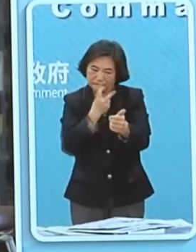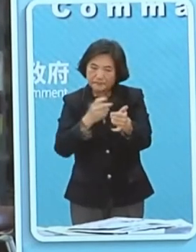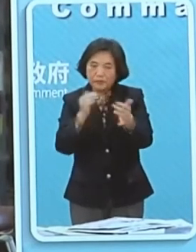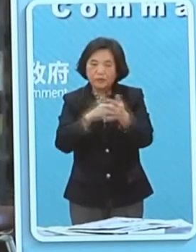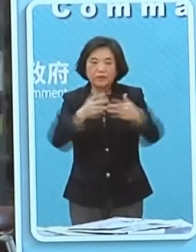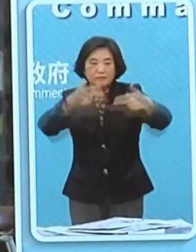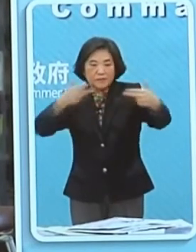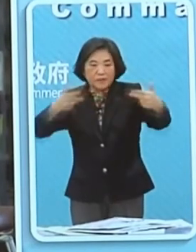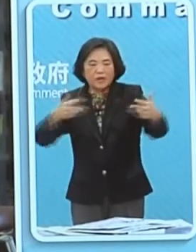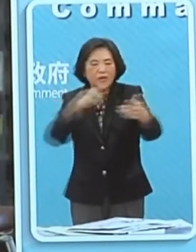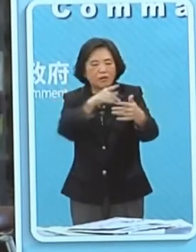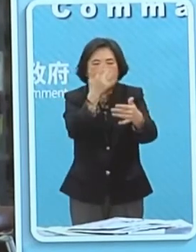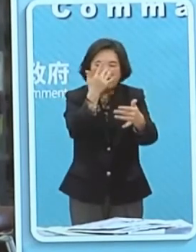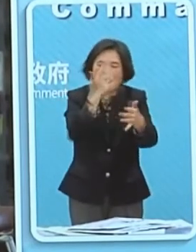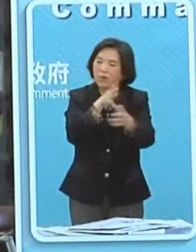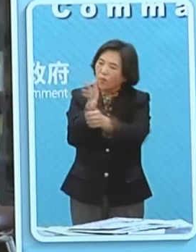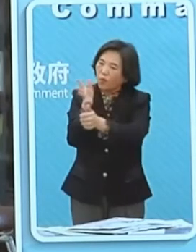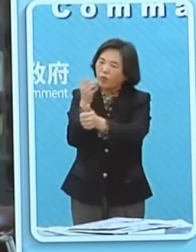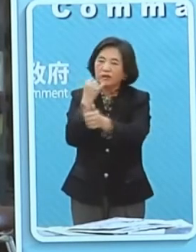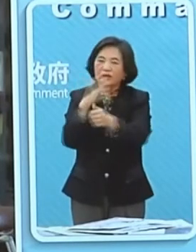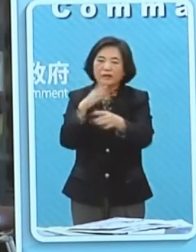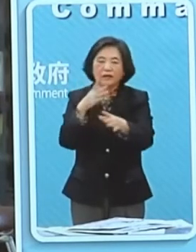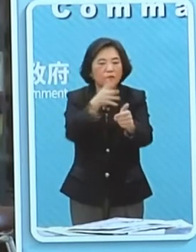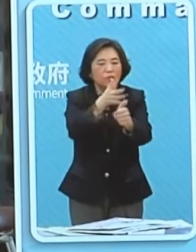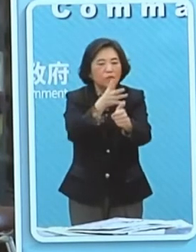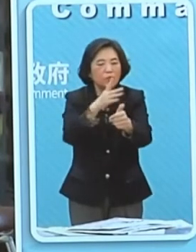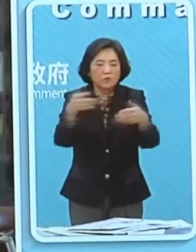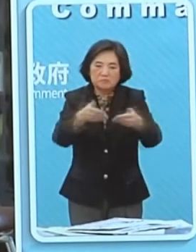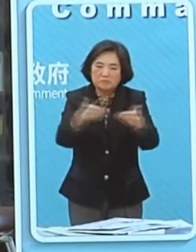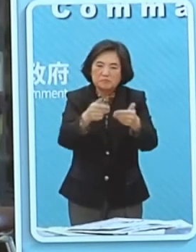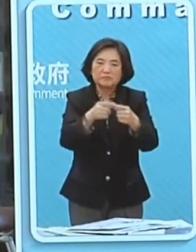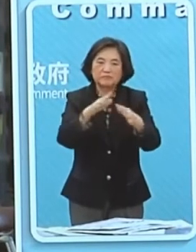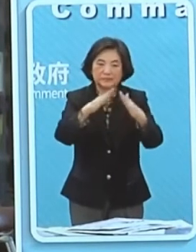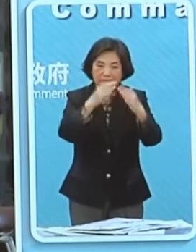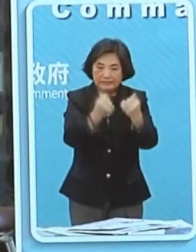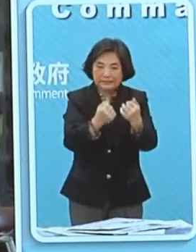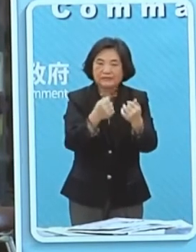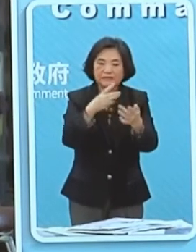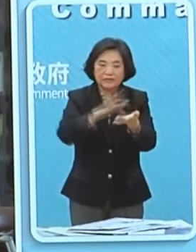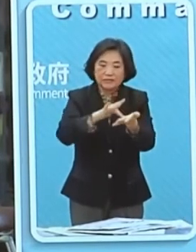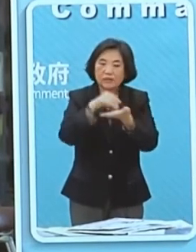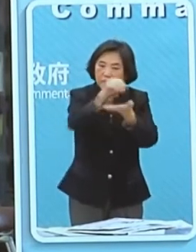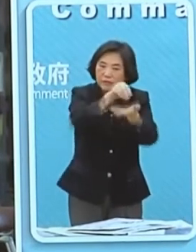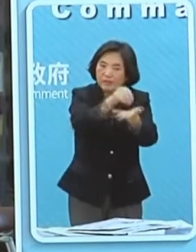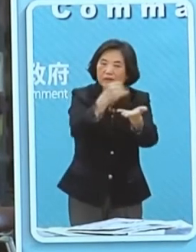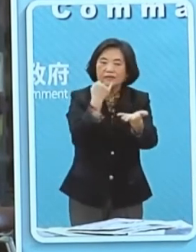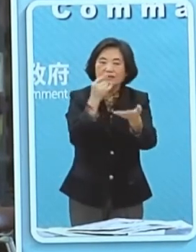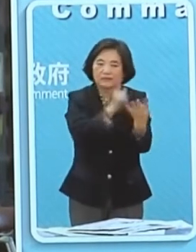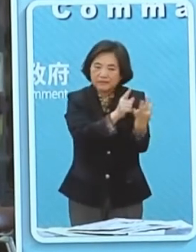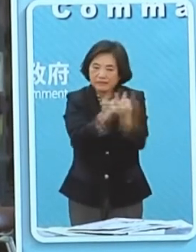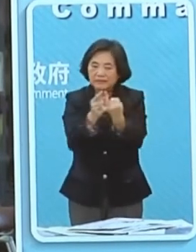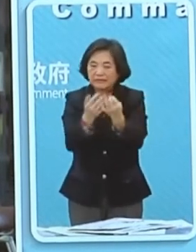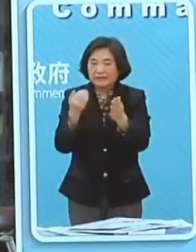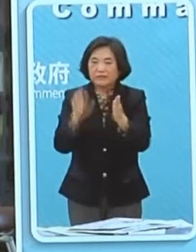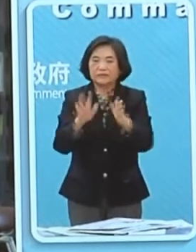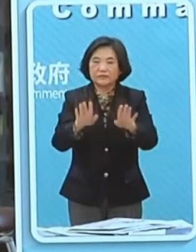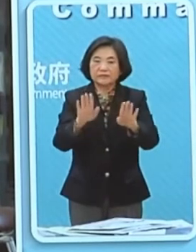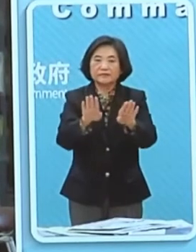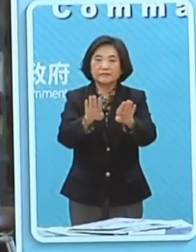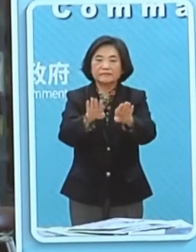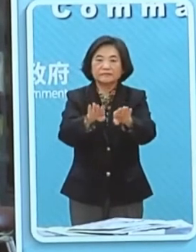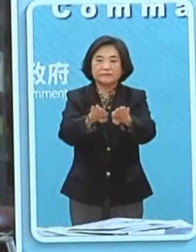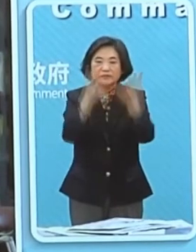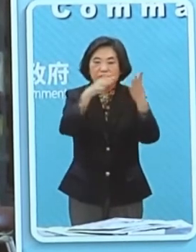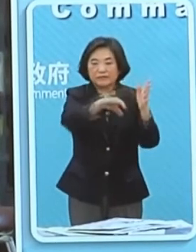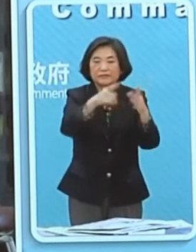照护的咨询，还有通讯诊疗，那最后还有居家送药。那这个部分都运作了一阵子，但今天会全面在